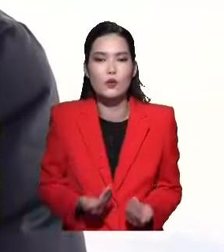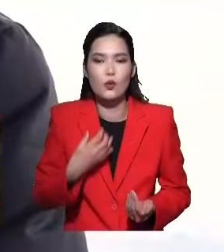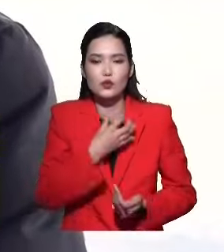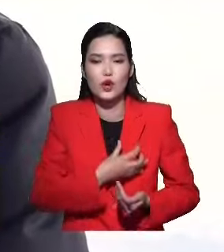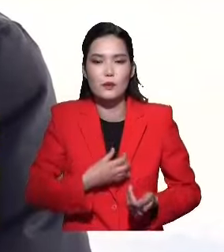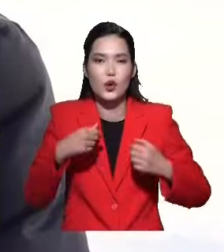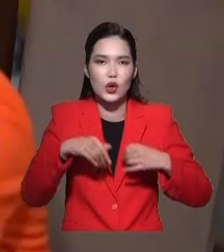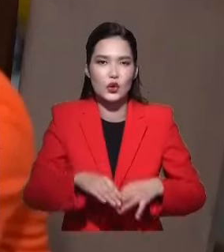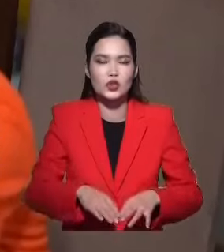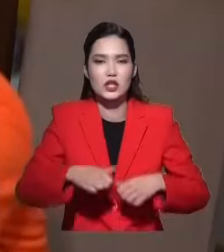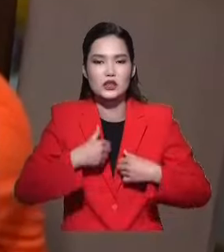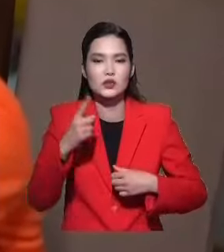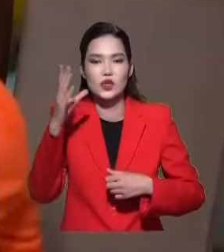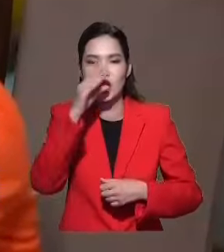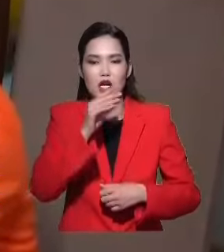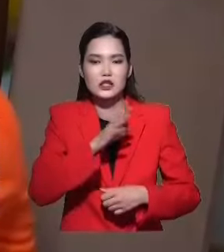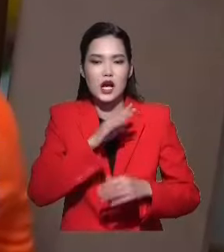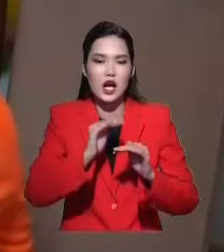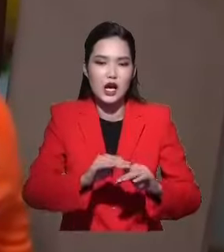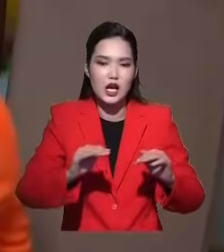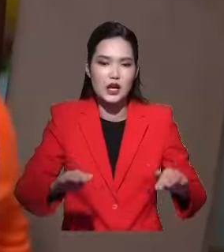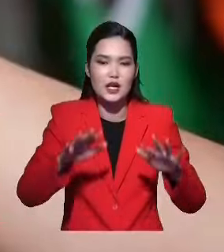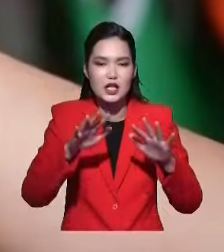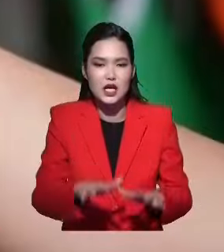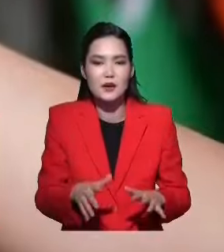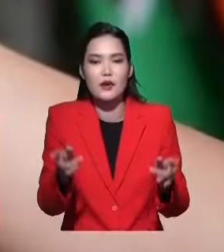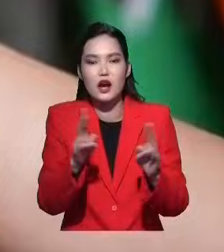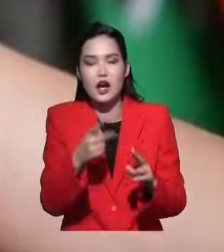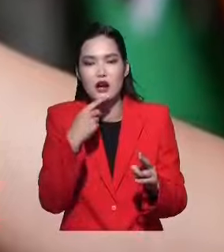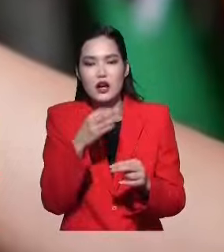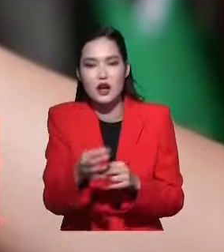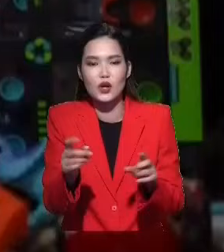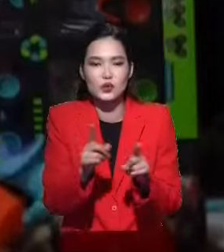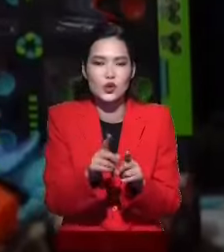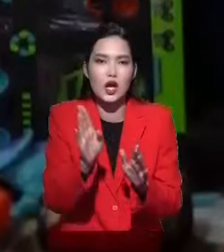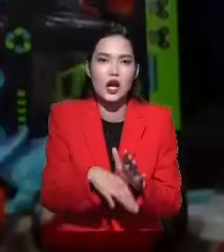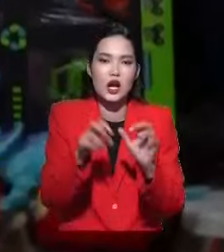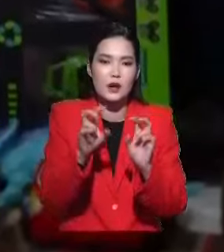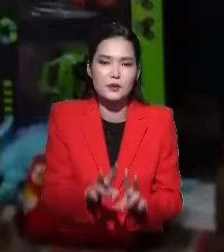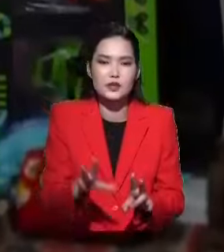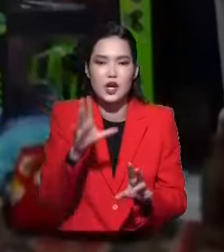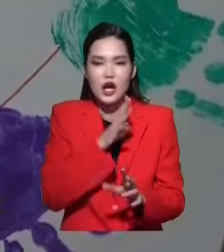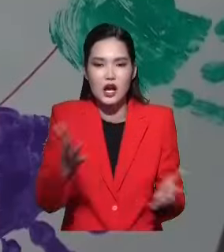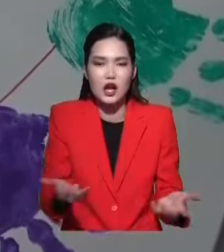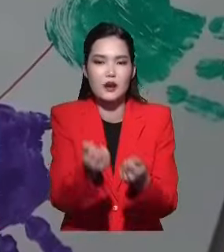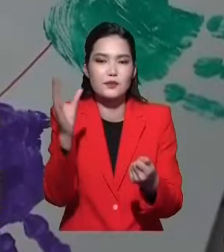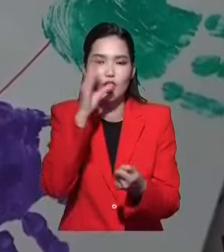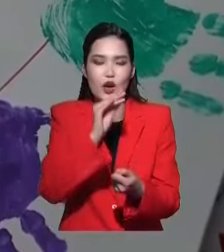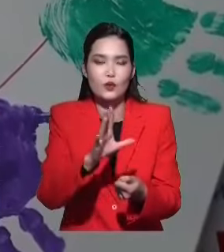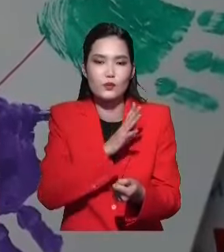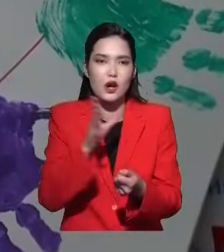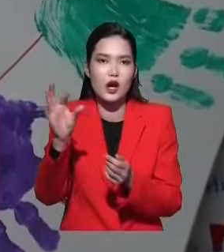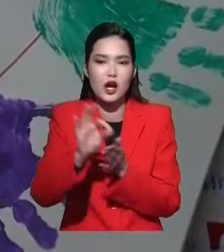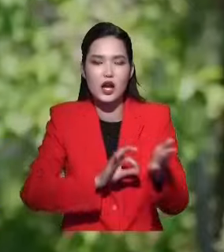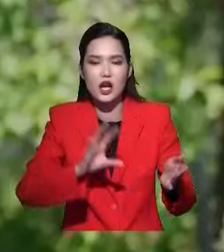шешім қабылдауға тырысамыз. Кішкентай Давид қызыл жалынның арасында қалып түтінге тұншықты. Қауіпті жерден оны әжесі алып шыққан. Тікұшақ дереу жетіп